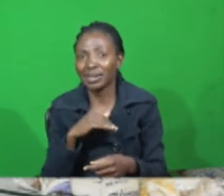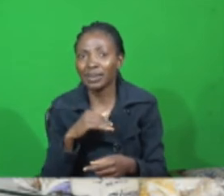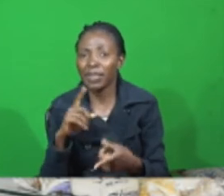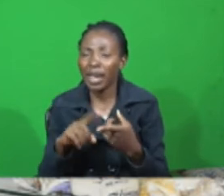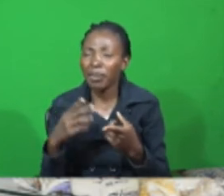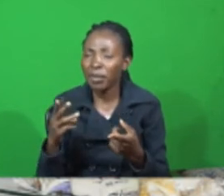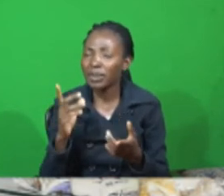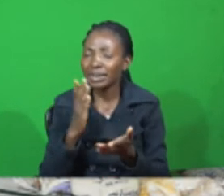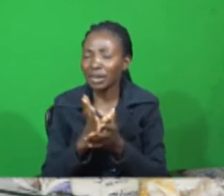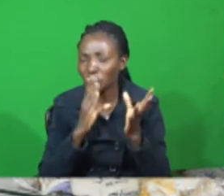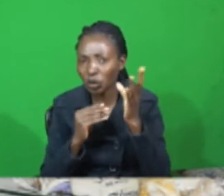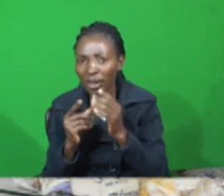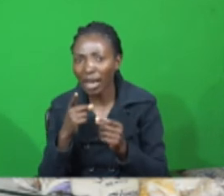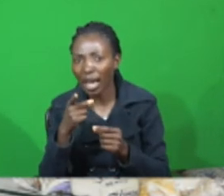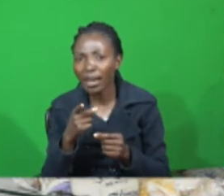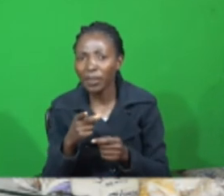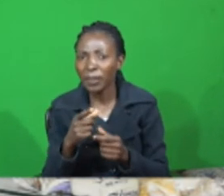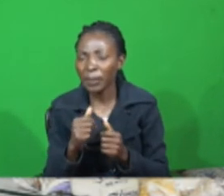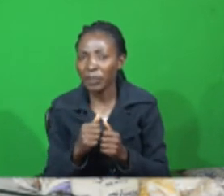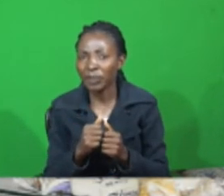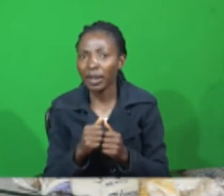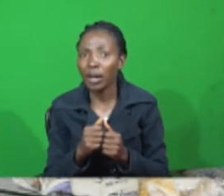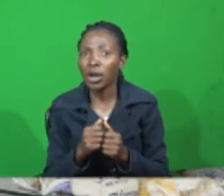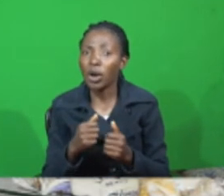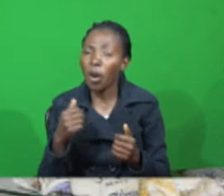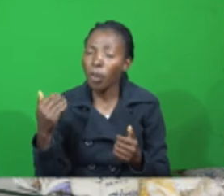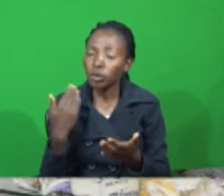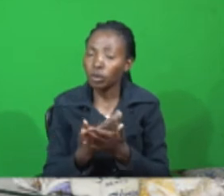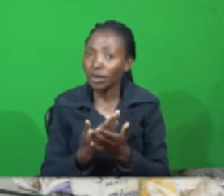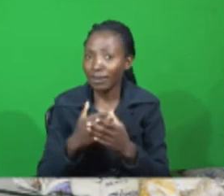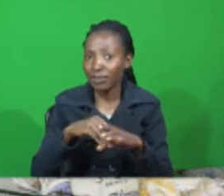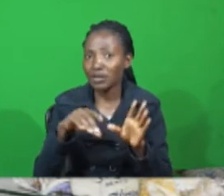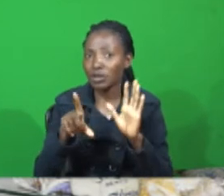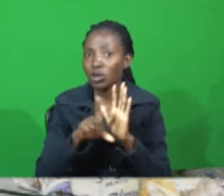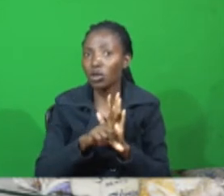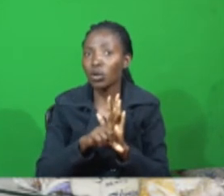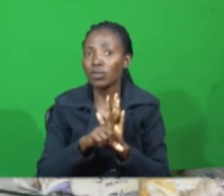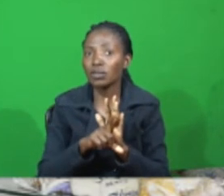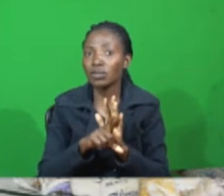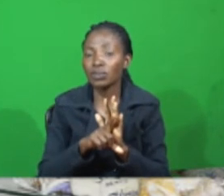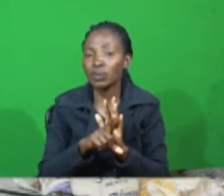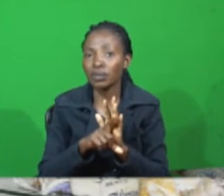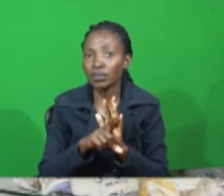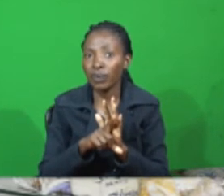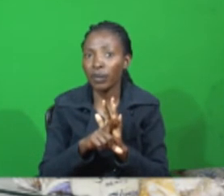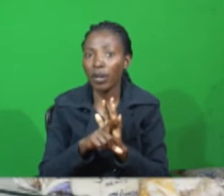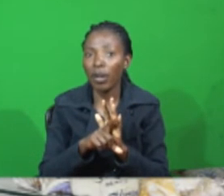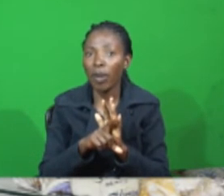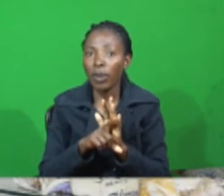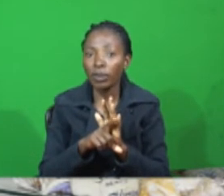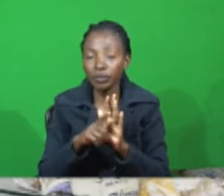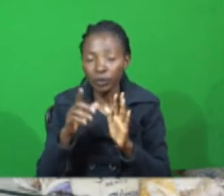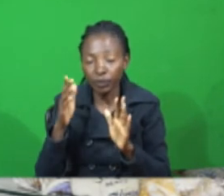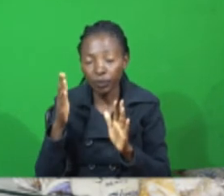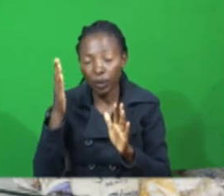Maripoti ndobva adzoka kuna Judha zvikanzi aikazvi. Muroro wako uya uya aive mukadzi waEri wekuedza kugarana